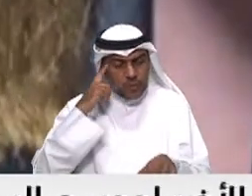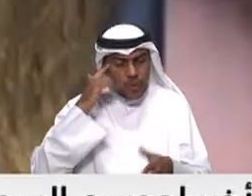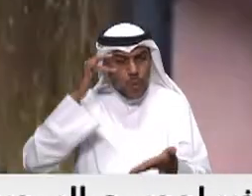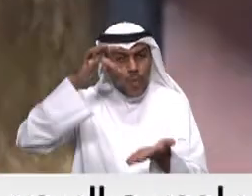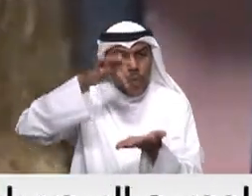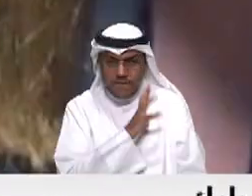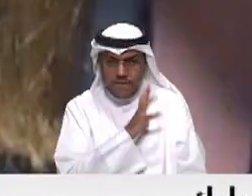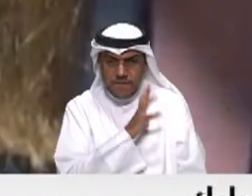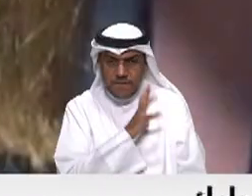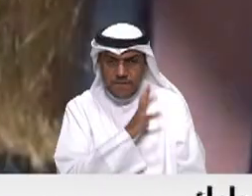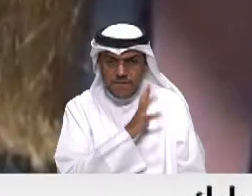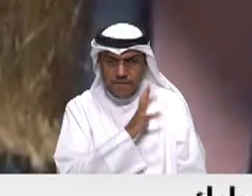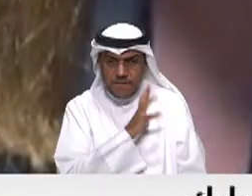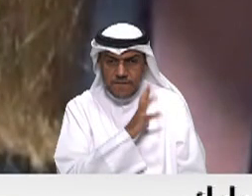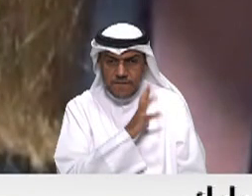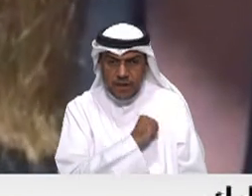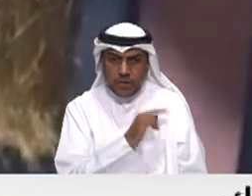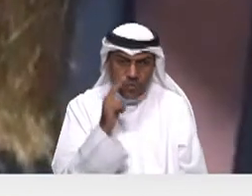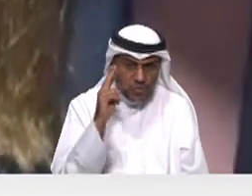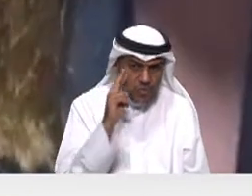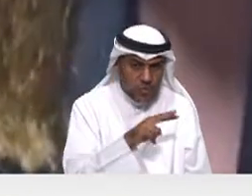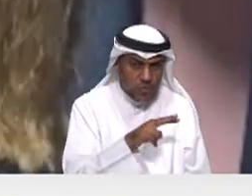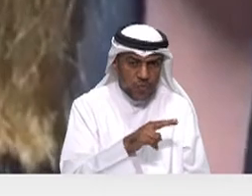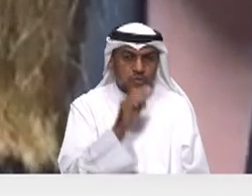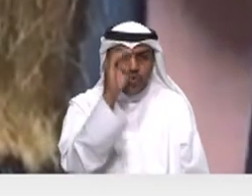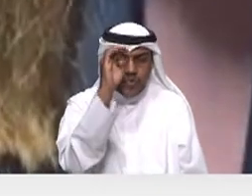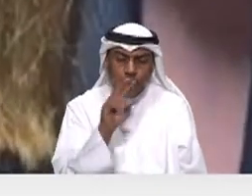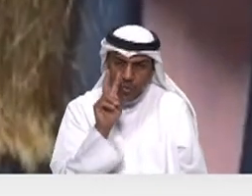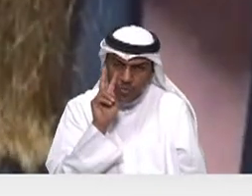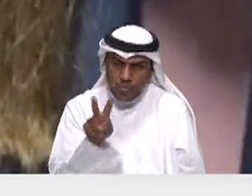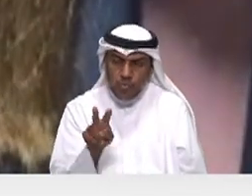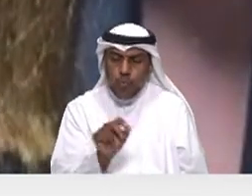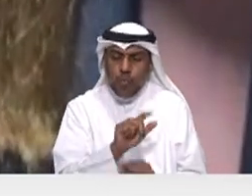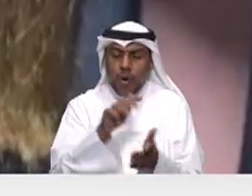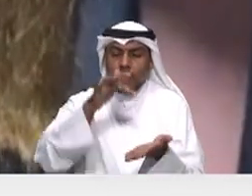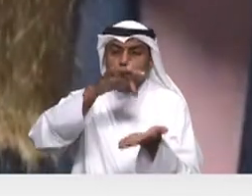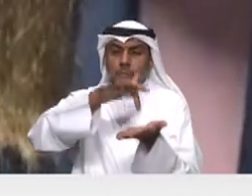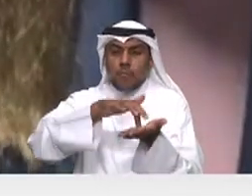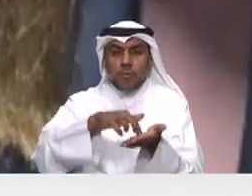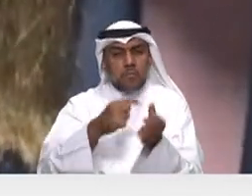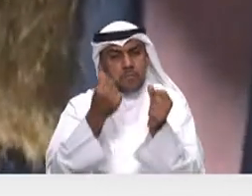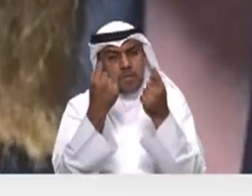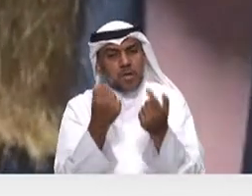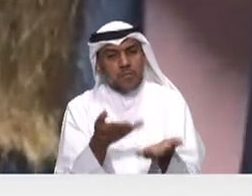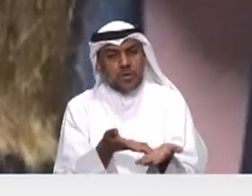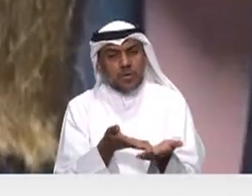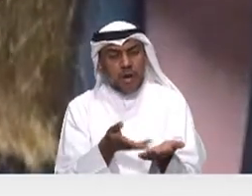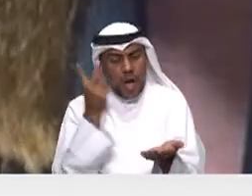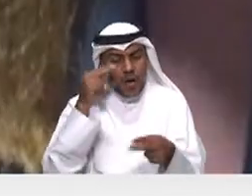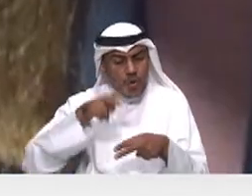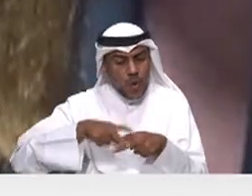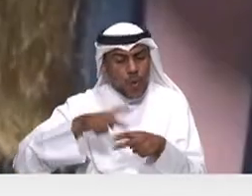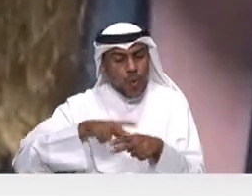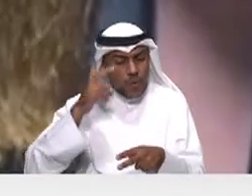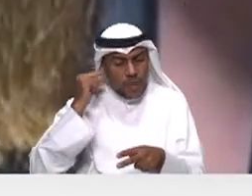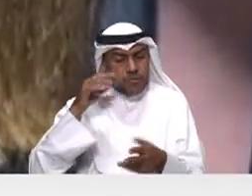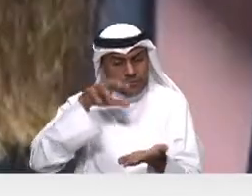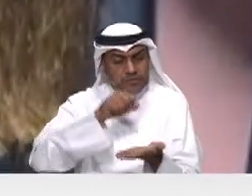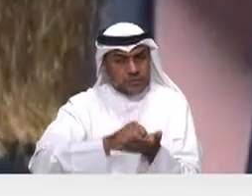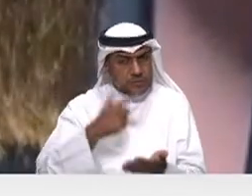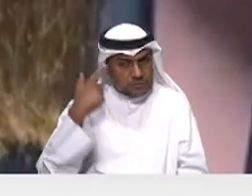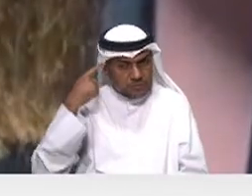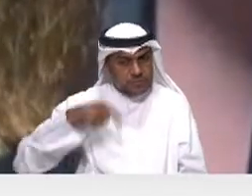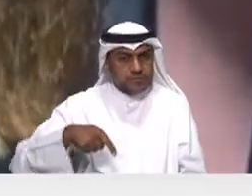فلسطين المحتلة وعلى بلدات جنوب لبنان. هذا فضلا عن التوجه نحو عيت الشعب،